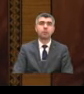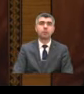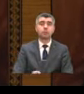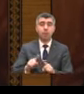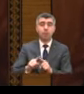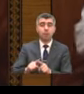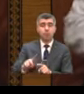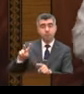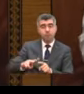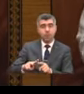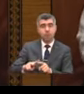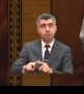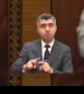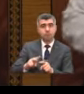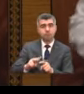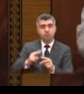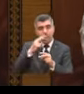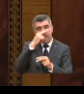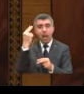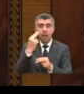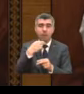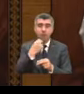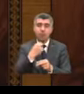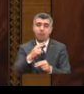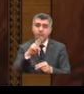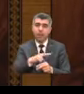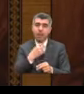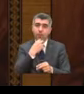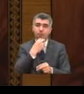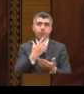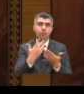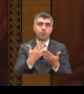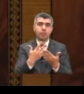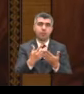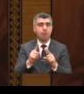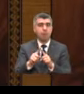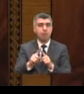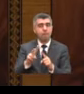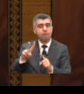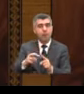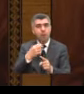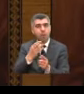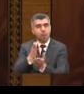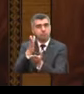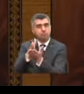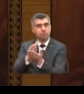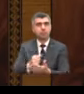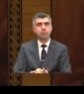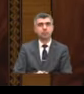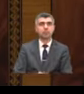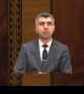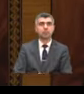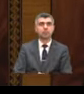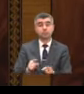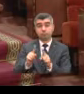هو أسود قاتم، وهذا واقع خصنا نقولوه ونكونوا صرحاء مع بعضنا. فيما يخص منسوب الثقة